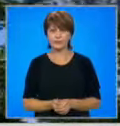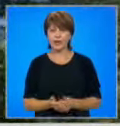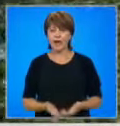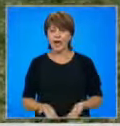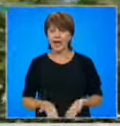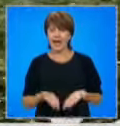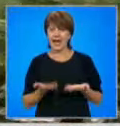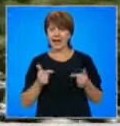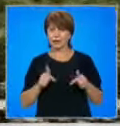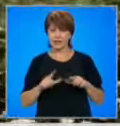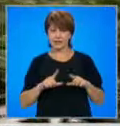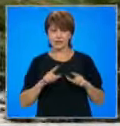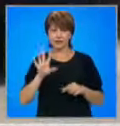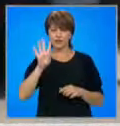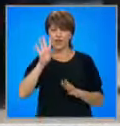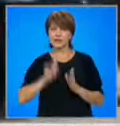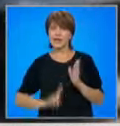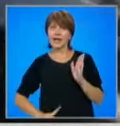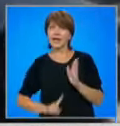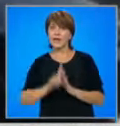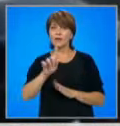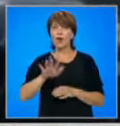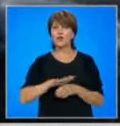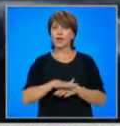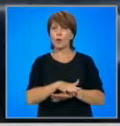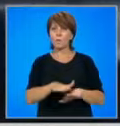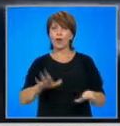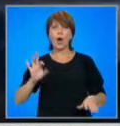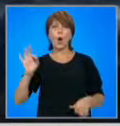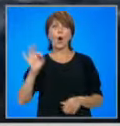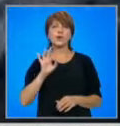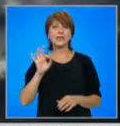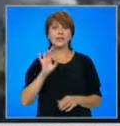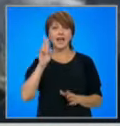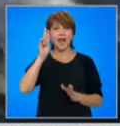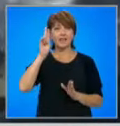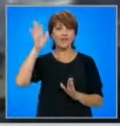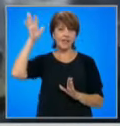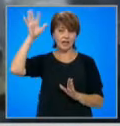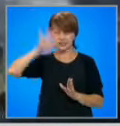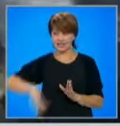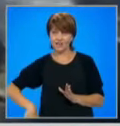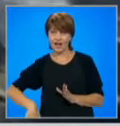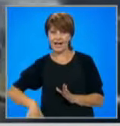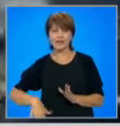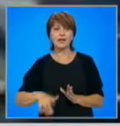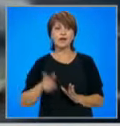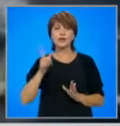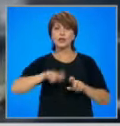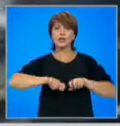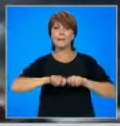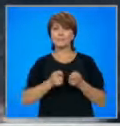Рано тази сутрин 4 ракети калибър са изстреляни от Черно море към Одеса. 2 са свалени от украинските ПВО-та, други 2